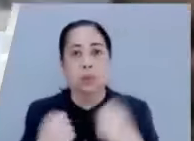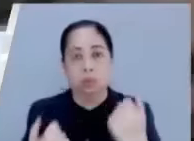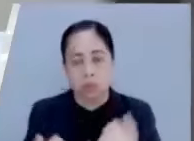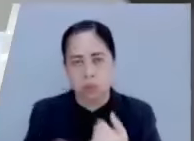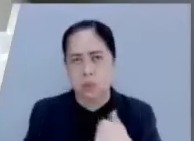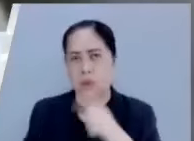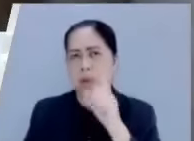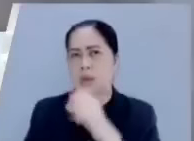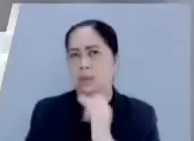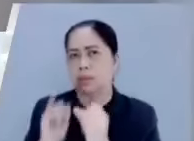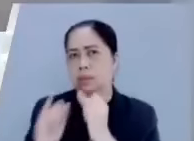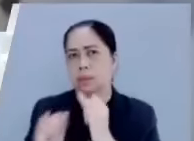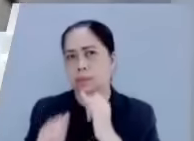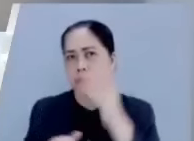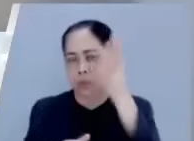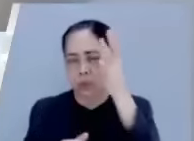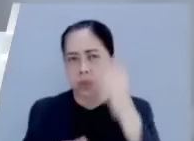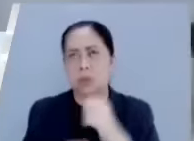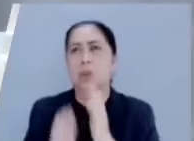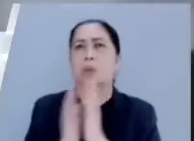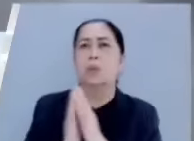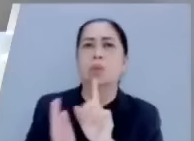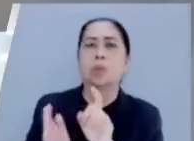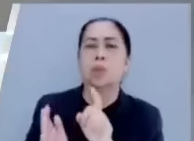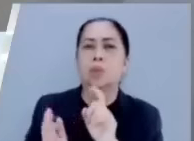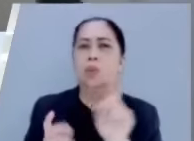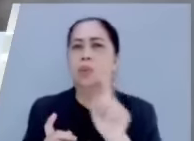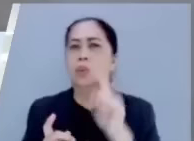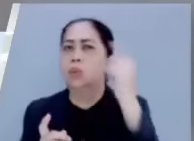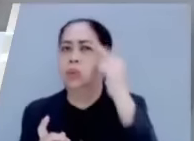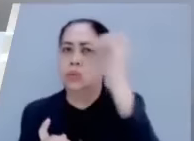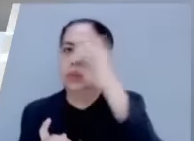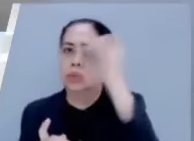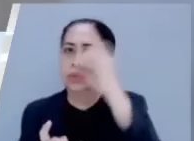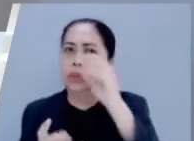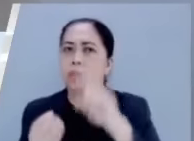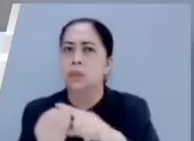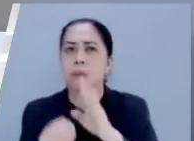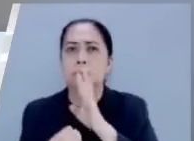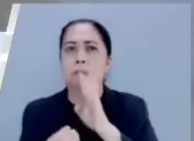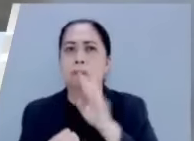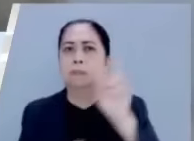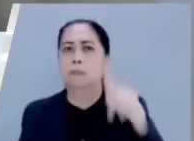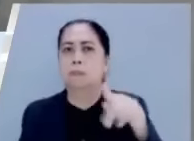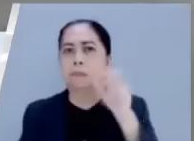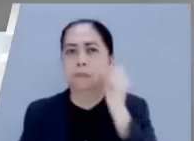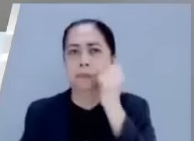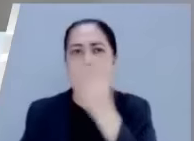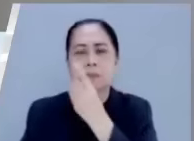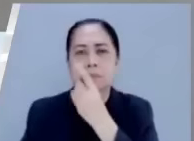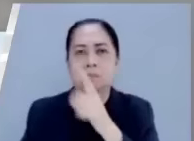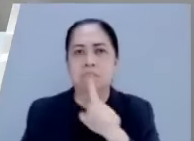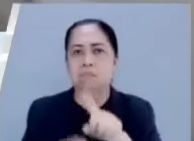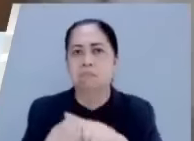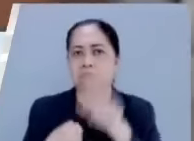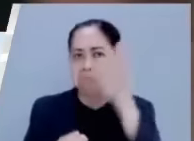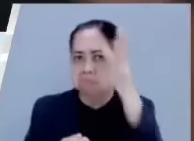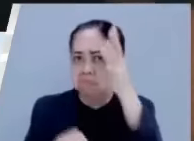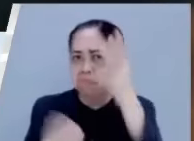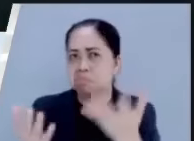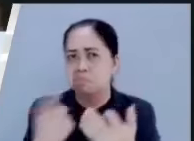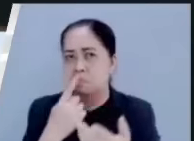Pangulo. I'd like to ask of your thoughts about the statement made by the Vice President about the remains of your